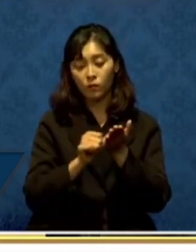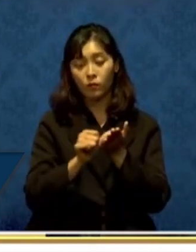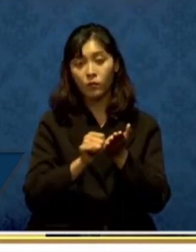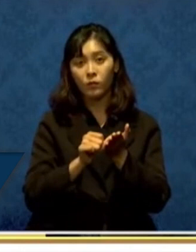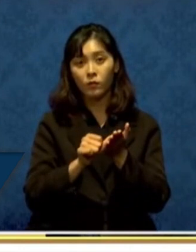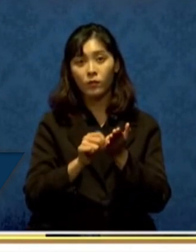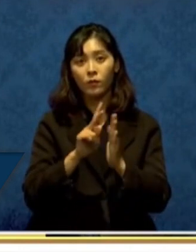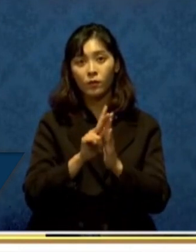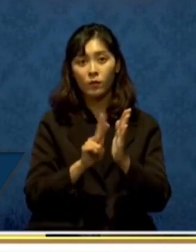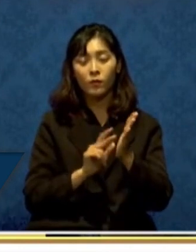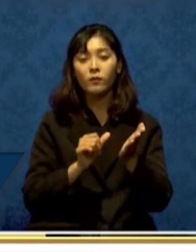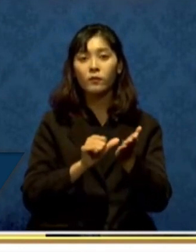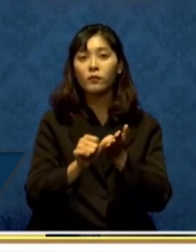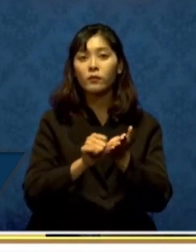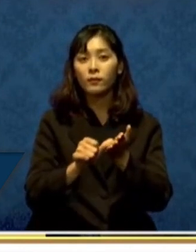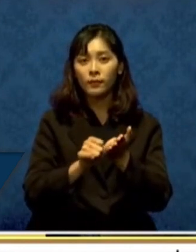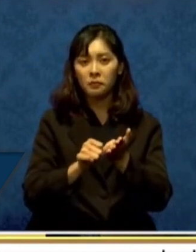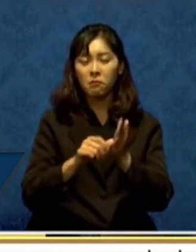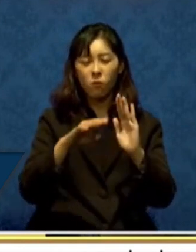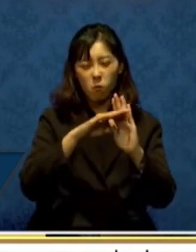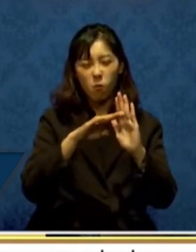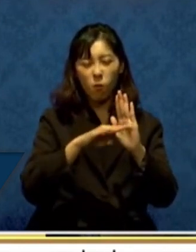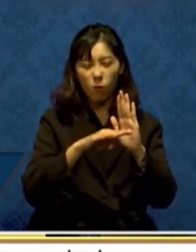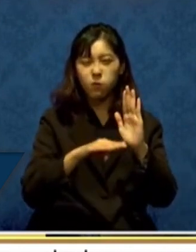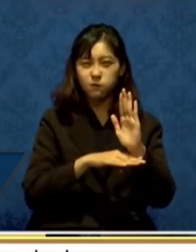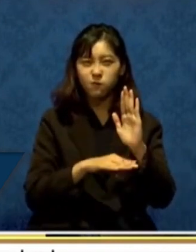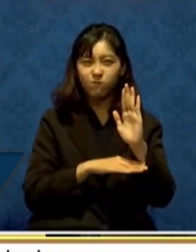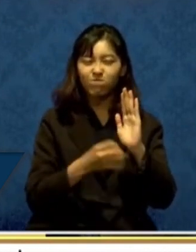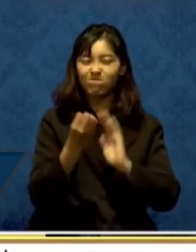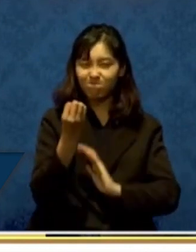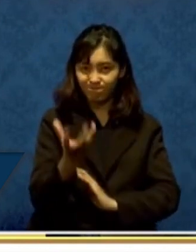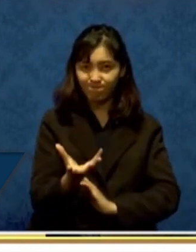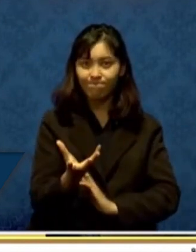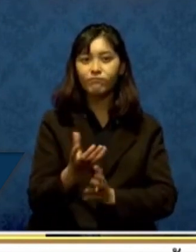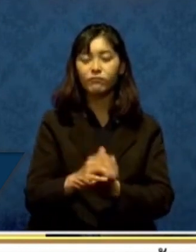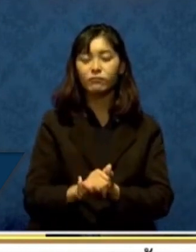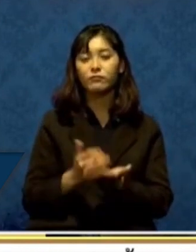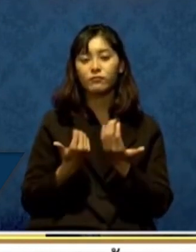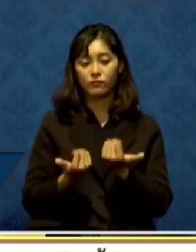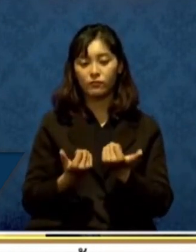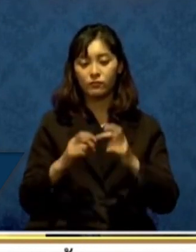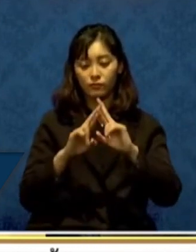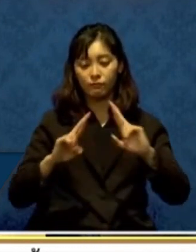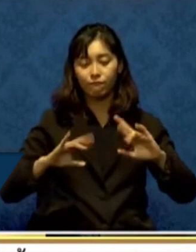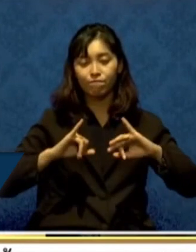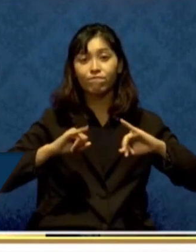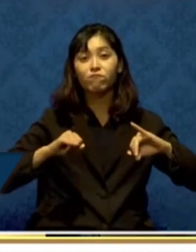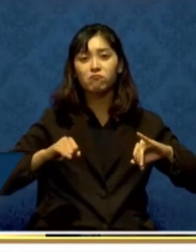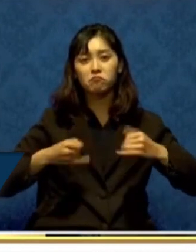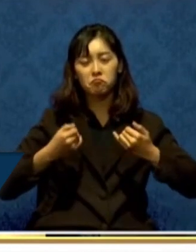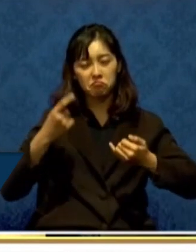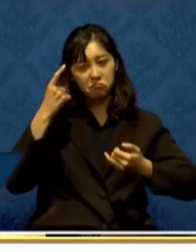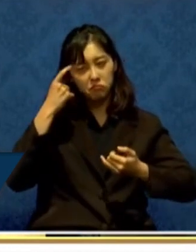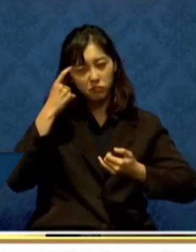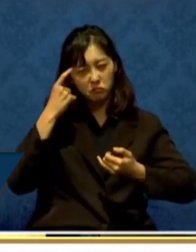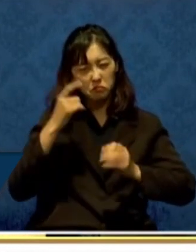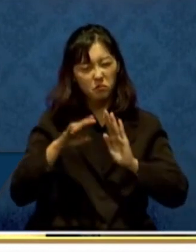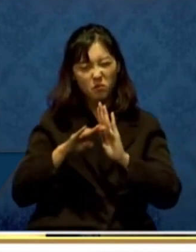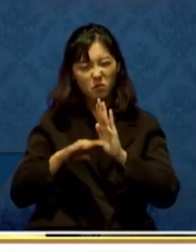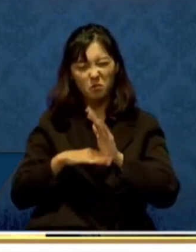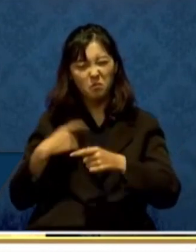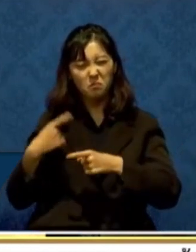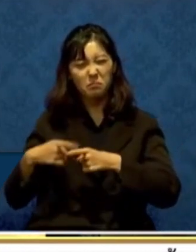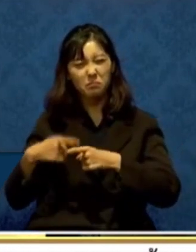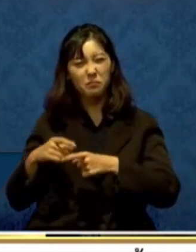ขออนุญาตนี่จึงเป็นสาเหตุหลักที่ทำให้ผู้ประกอบการยอมเลือกที่จะใช้วิธีการจ่